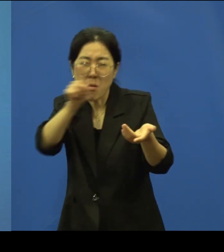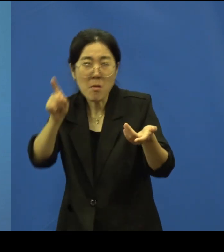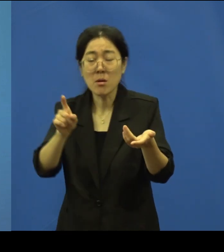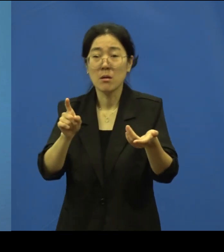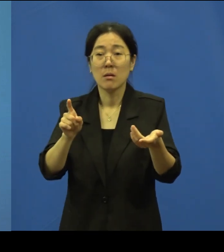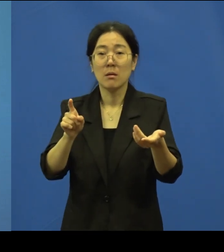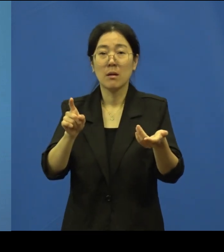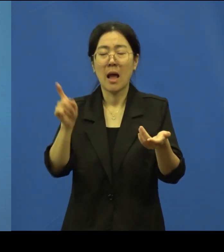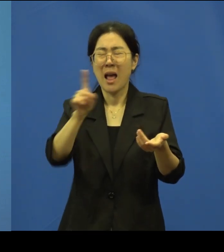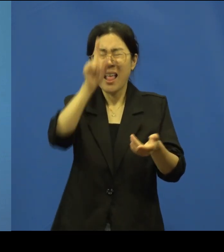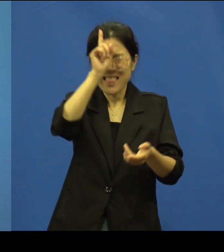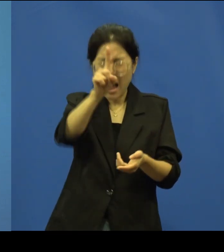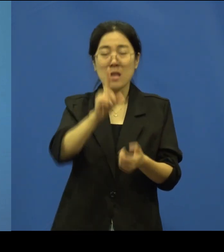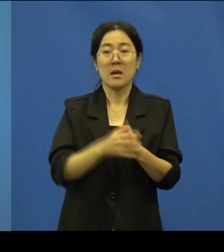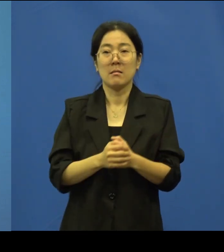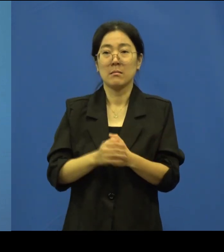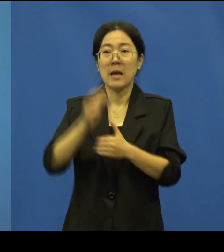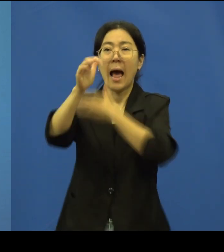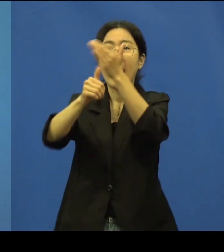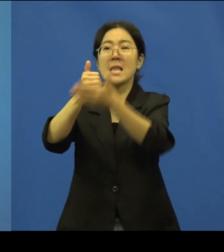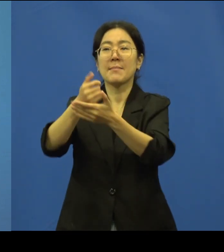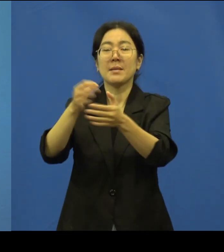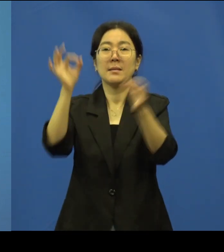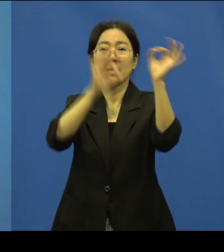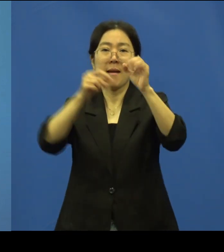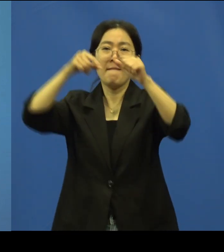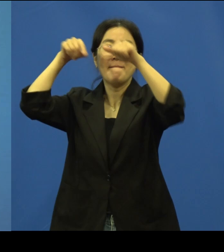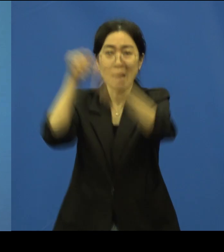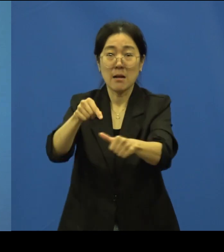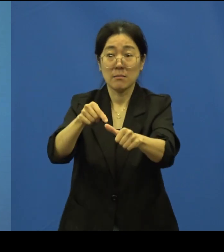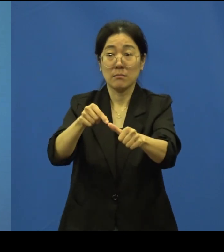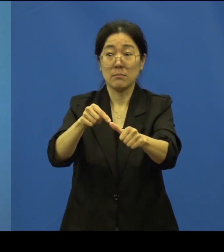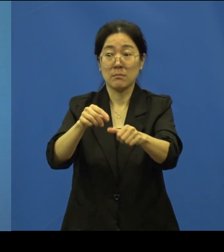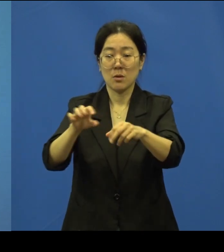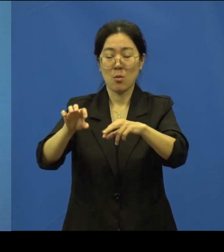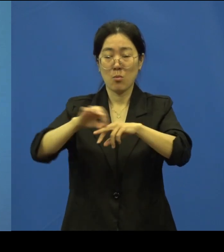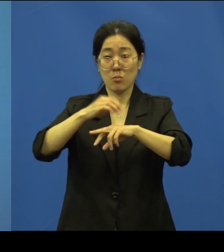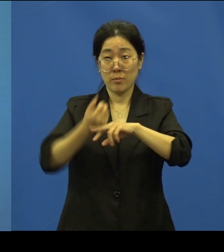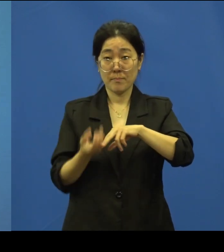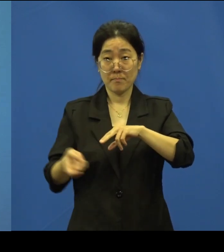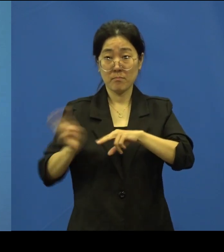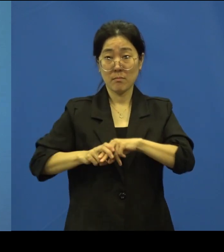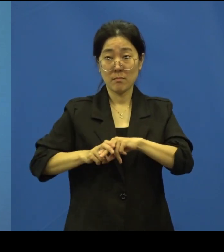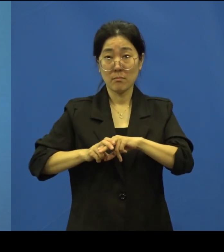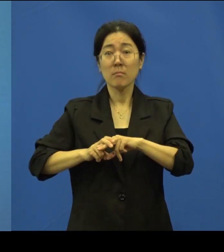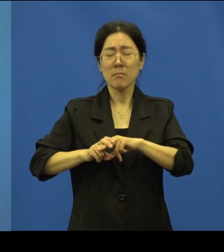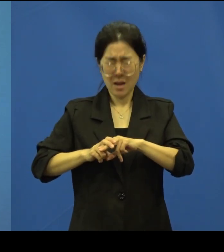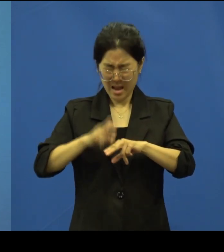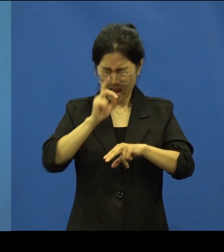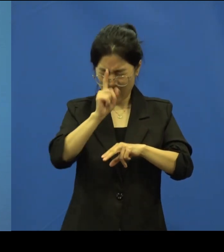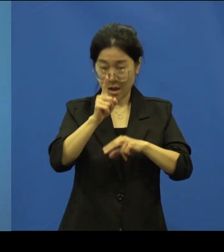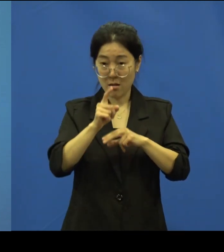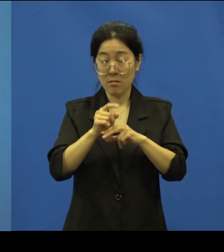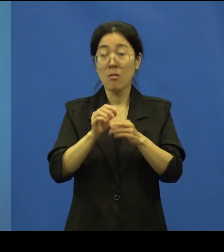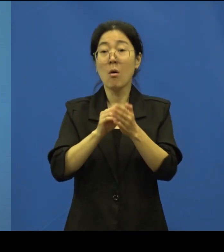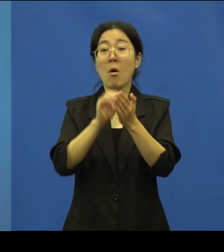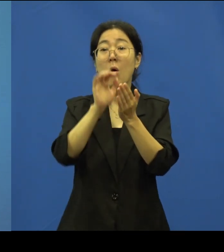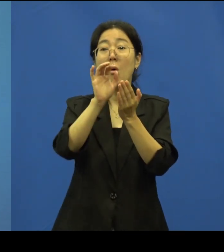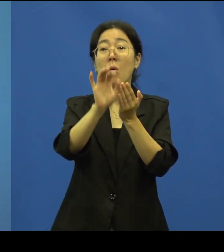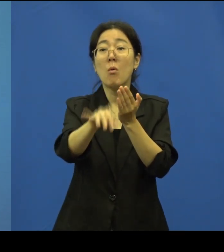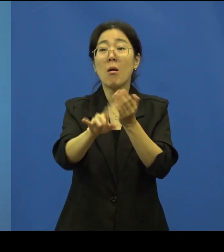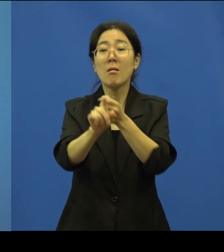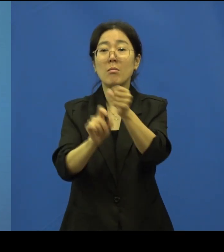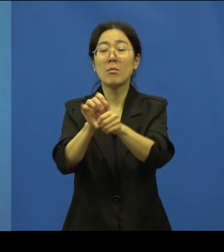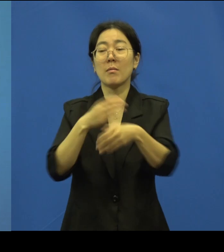것입니다. 아무런 어려움이 없었다는 것입니다. 그래서 이 10년 동안에 아사가 무엇을 했느냐? 성을 짓고